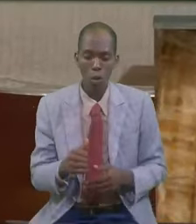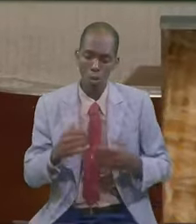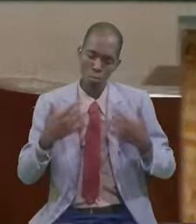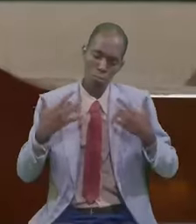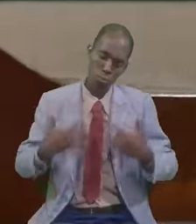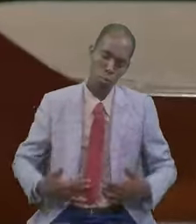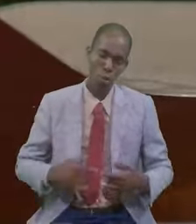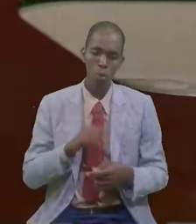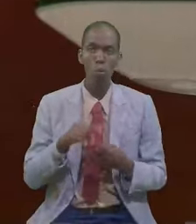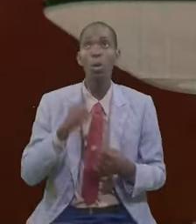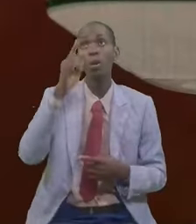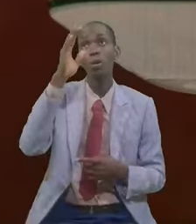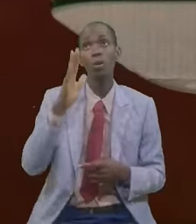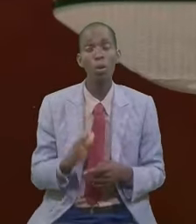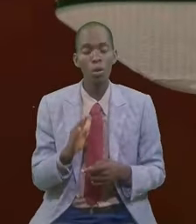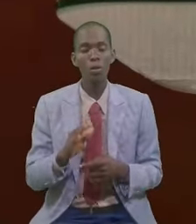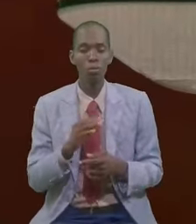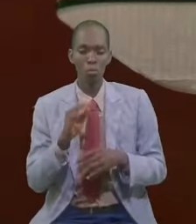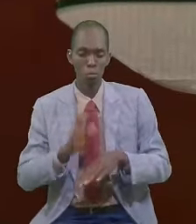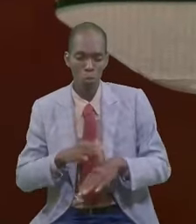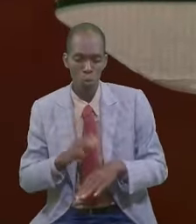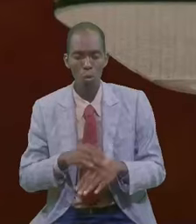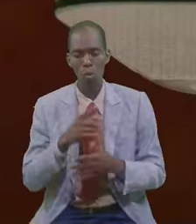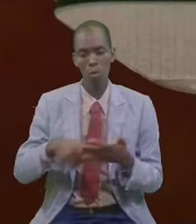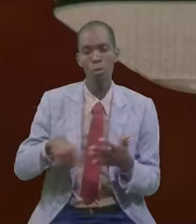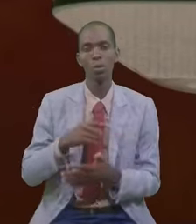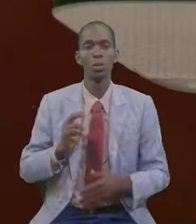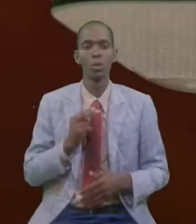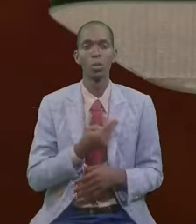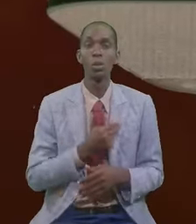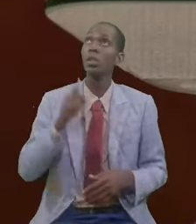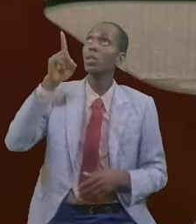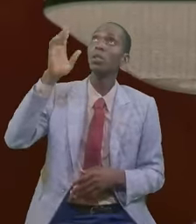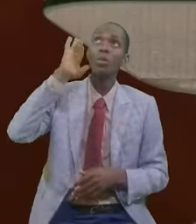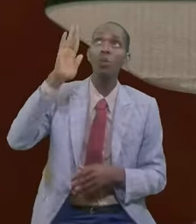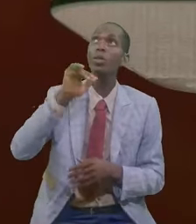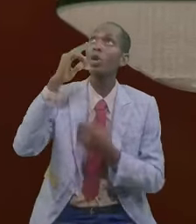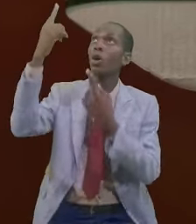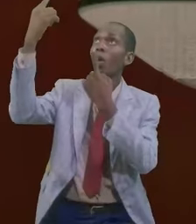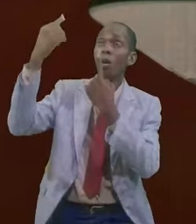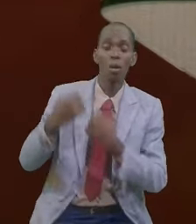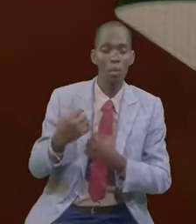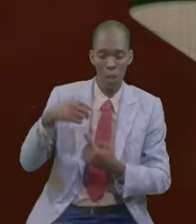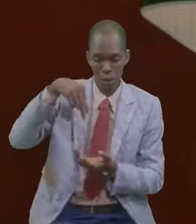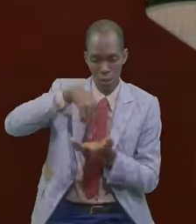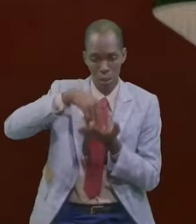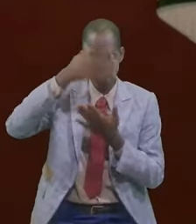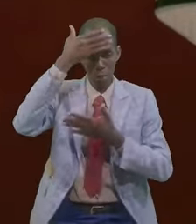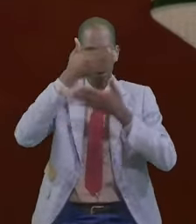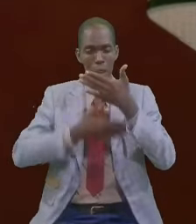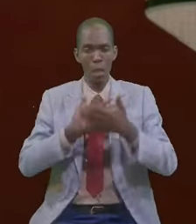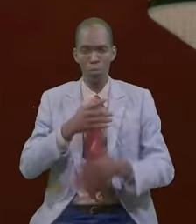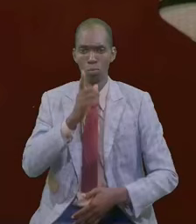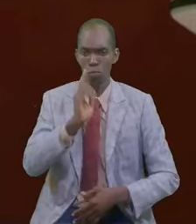nous châtie. Alors cela ne doit pas venir du ciel. Dieu ne va pas venir du ciel pour commencer à nous réprimander. Il va